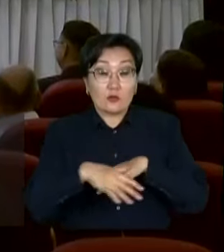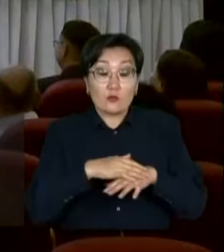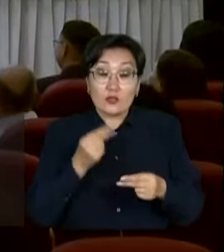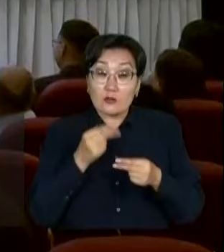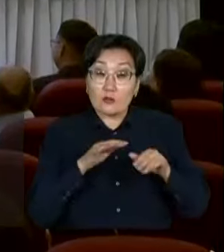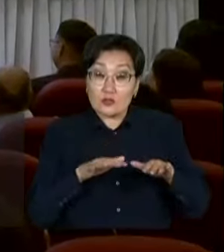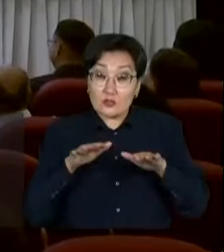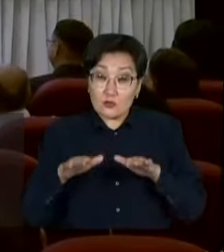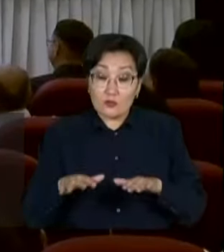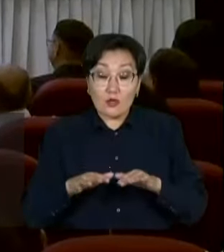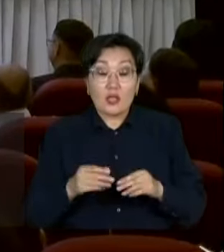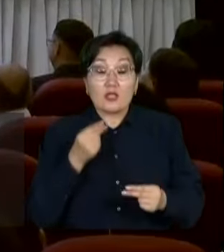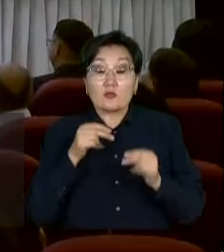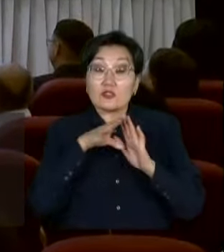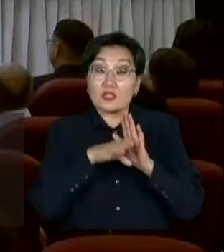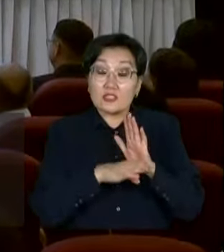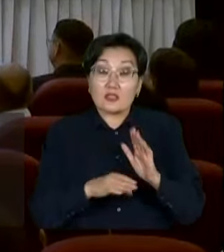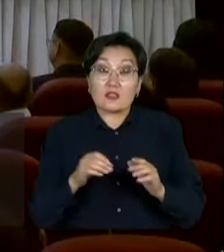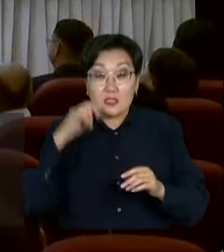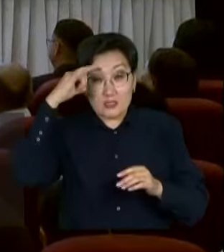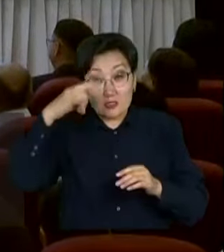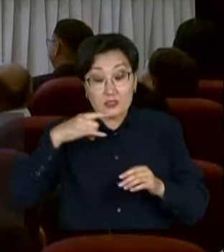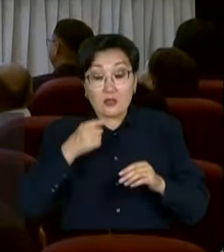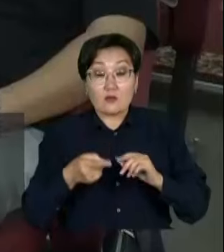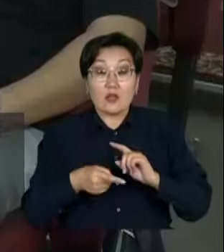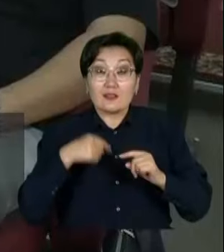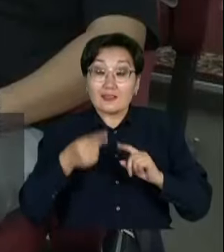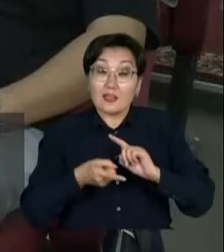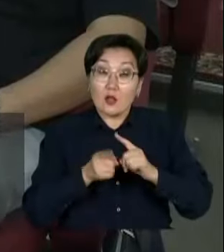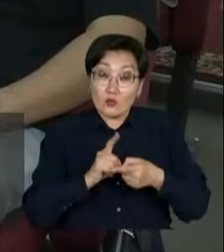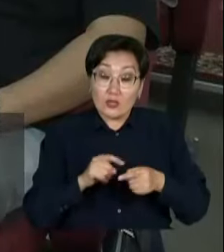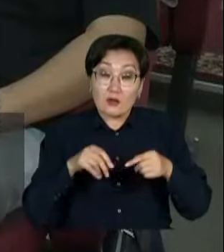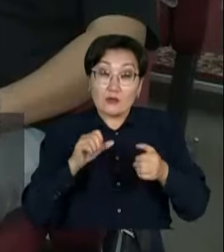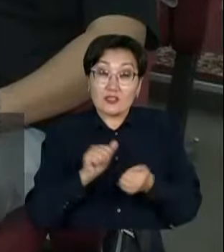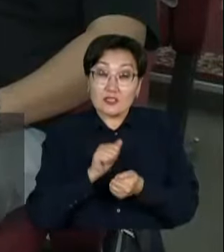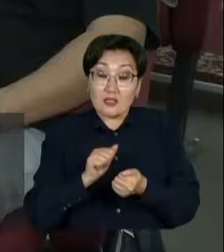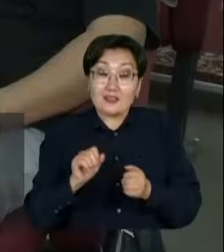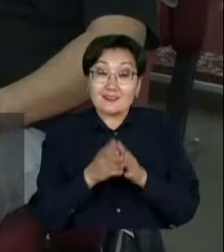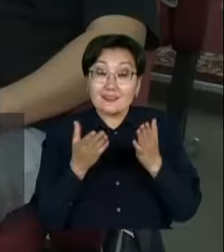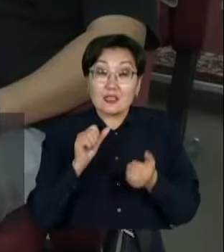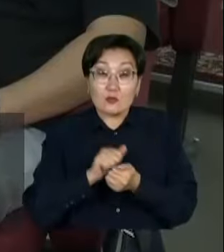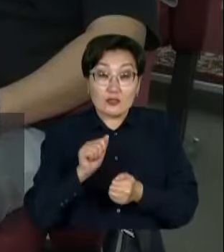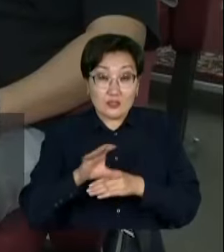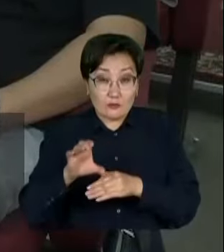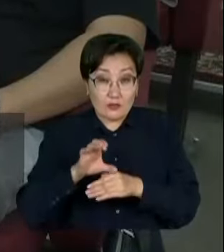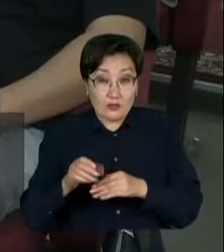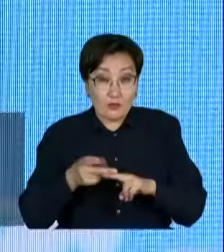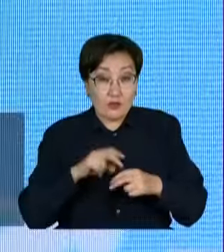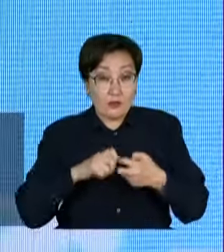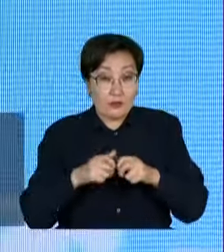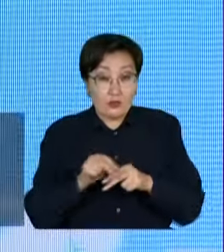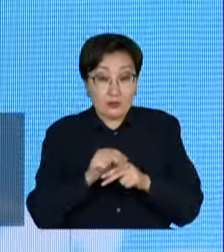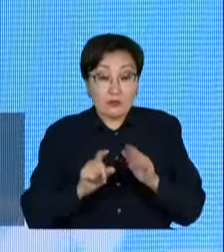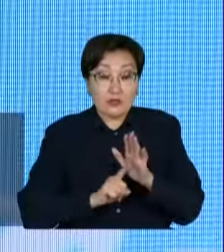тамақтану орындарындағы ас мәзірін қазақ тіліне аударып әдістемелік құрал дайындаған. Осының нәтижесінде бұл олқылық едәуір қалыпқа келе бастады.